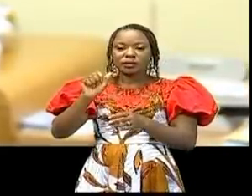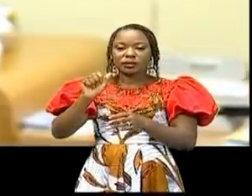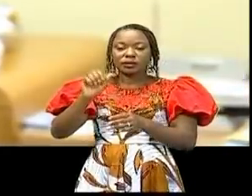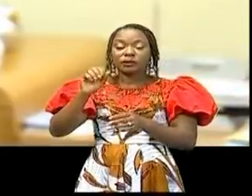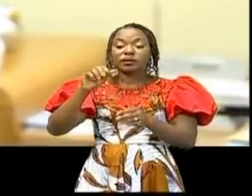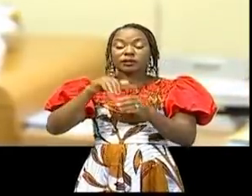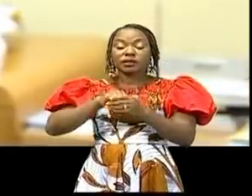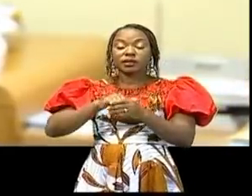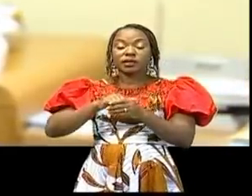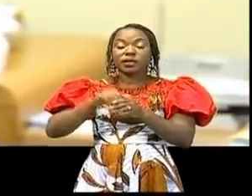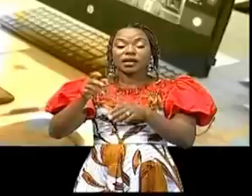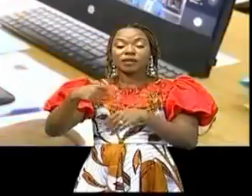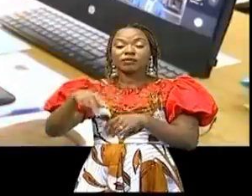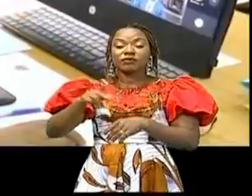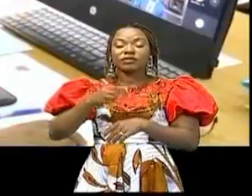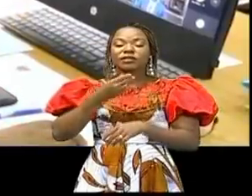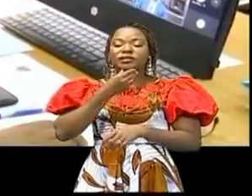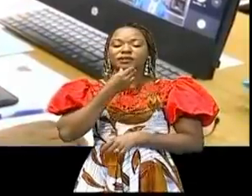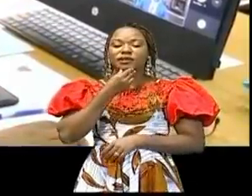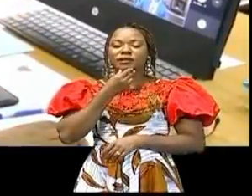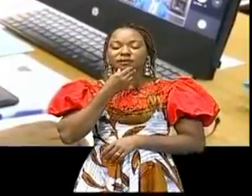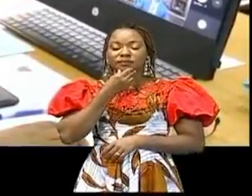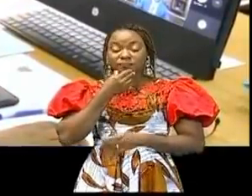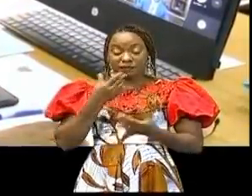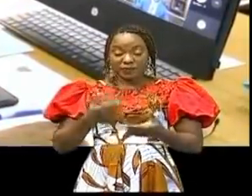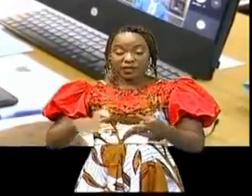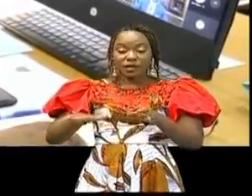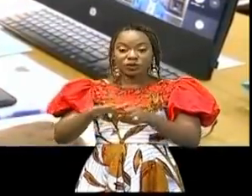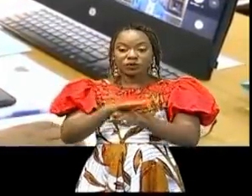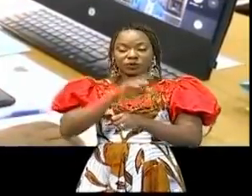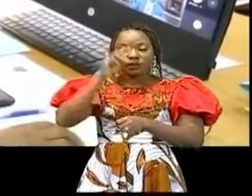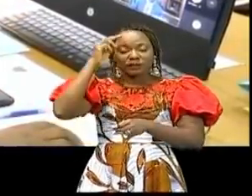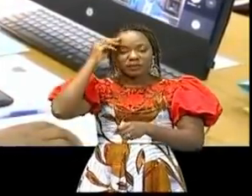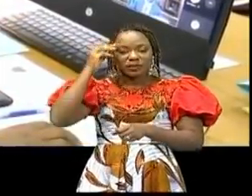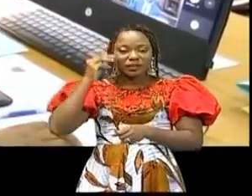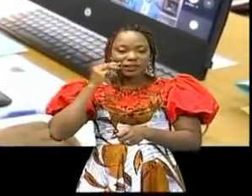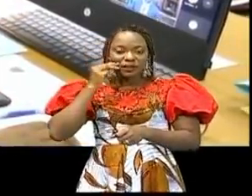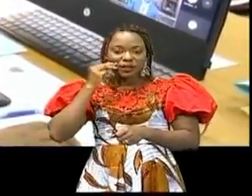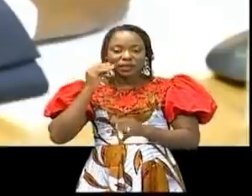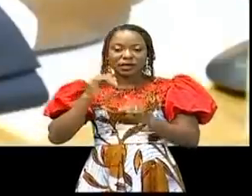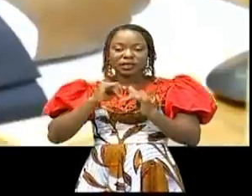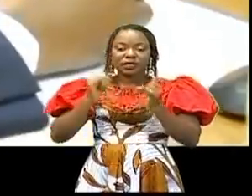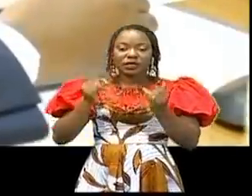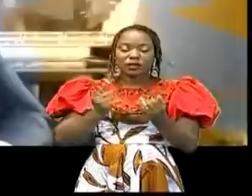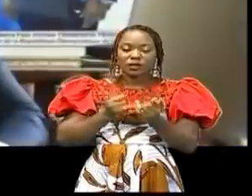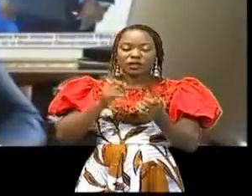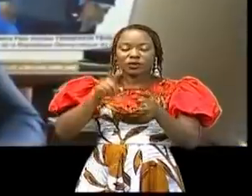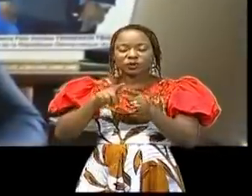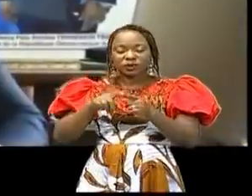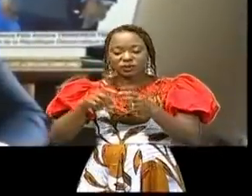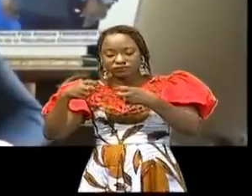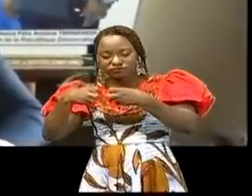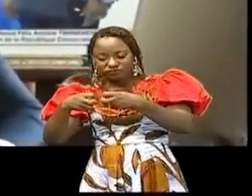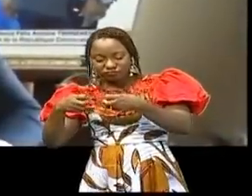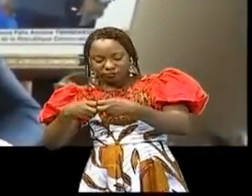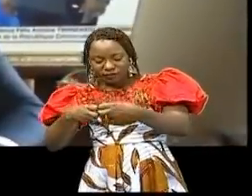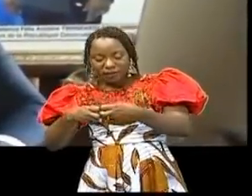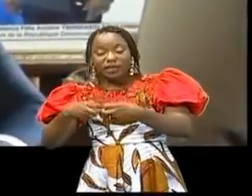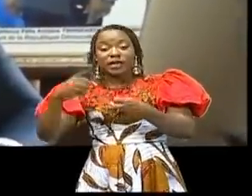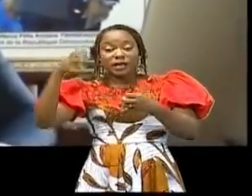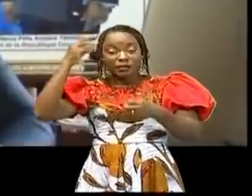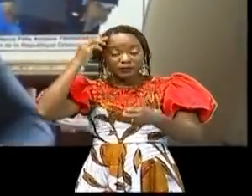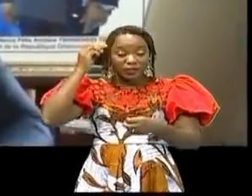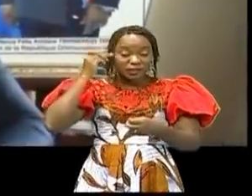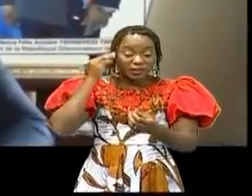province du Kasaï. Complétant le ministre des Ressources hydrauliques et électricité à ses propos, le ministre d'État, ministre